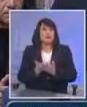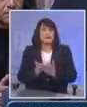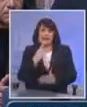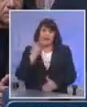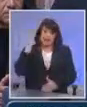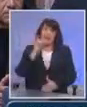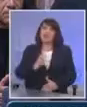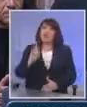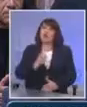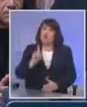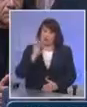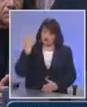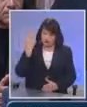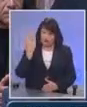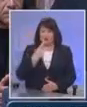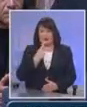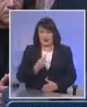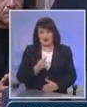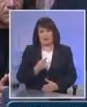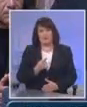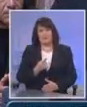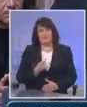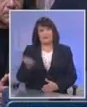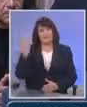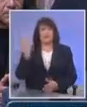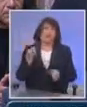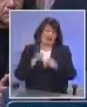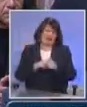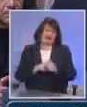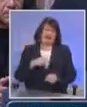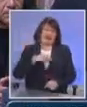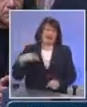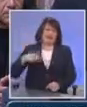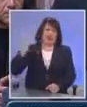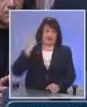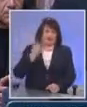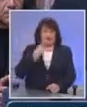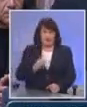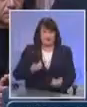λέει, έλεγε μάλλον, ο αείμνηστος Κωνσταντίνος Δεσποτόπουλος,